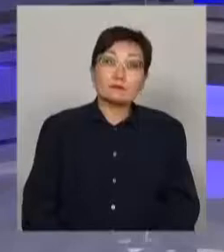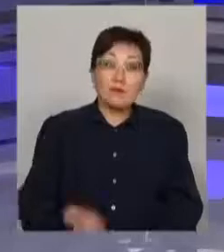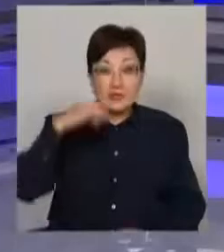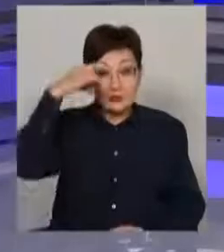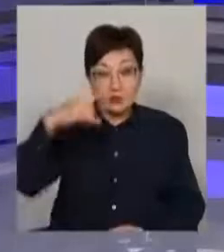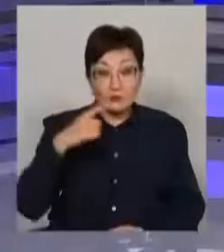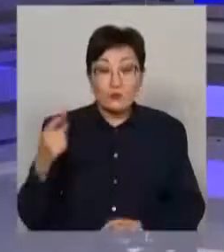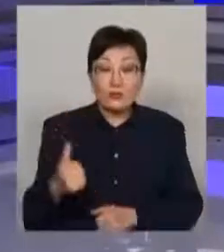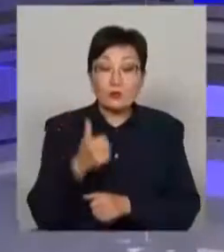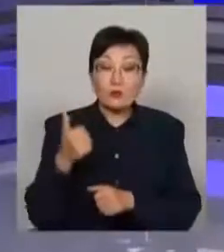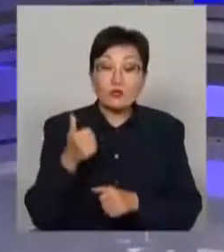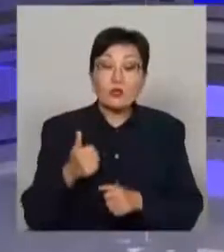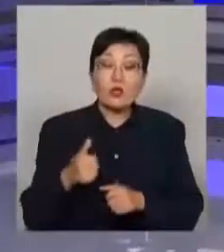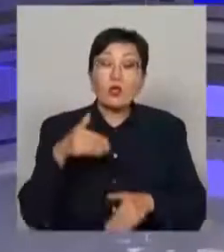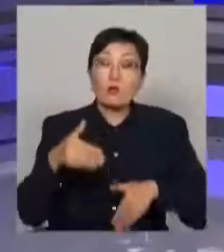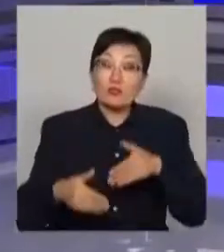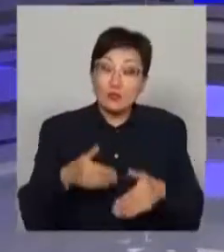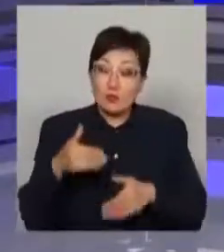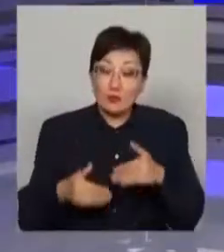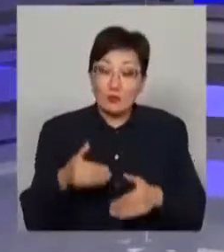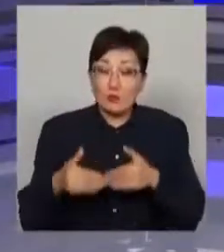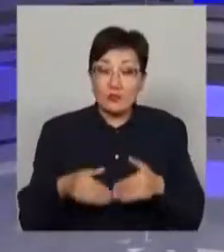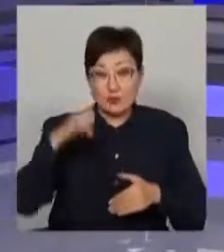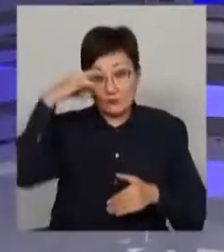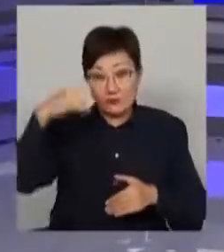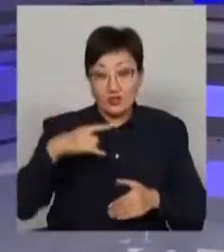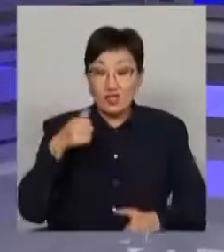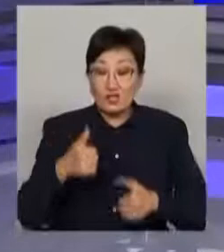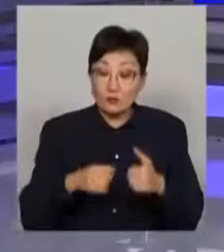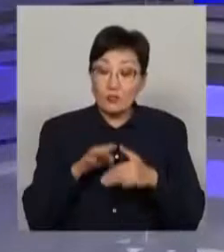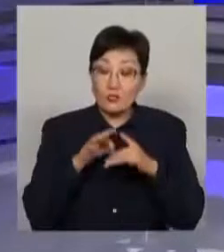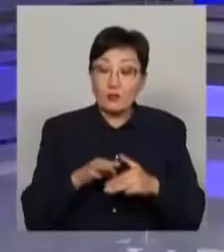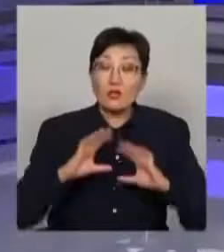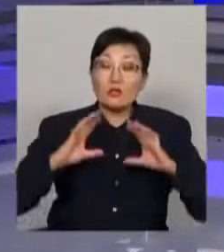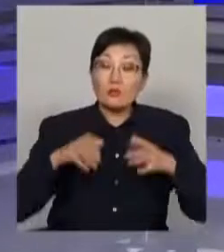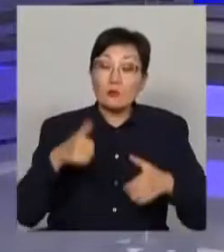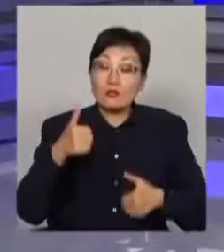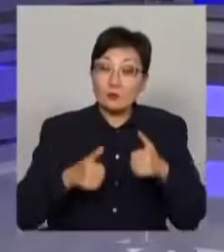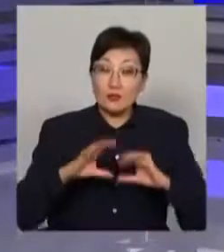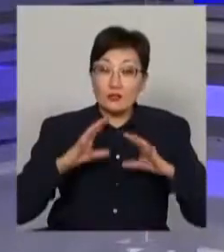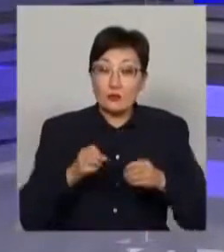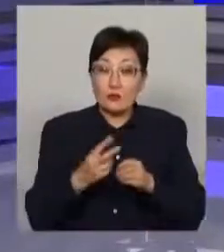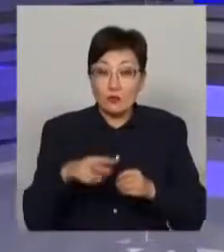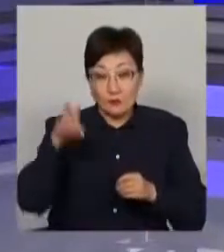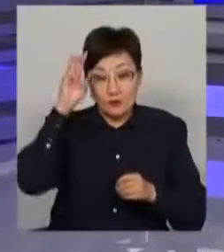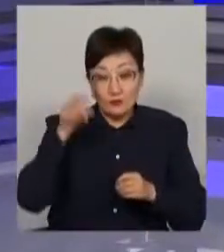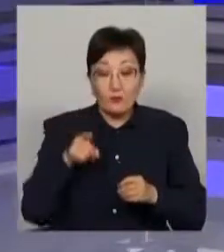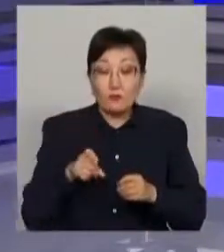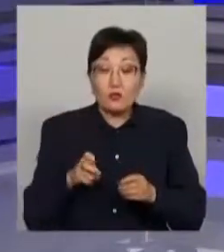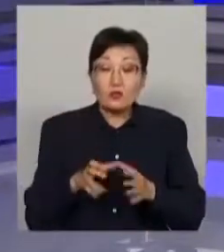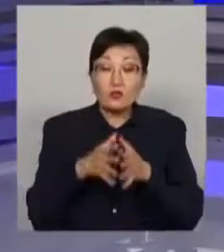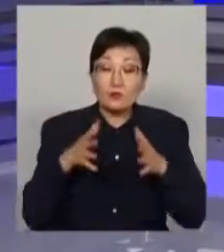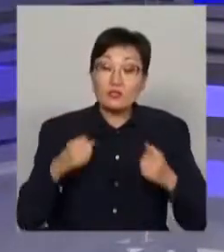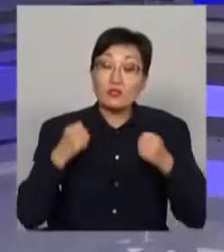Елімізде тұңғыш рет ашық суда жүзуден Ocean Man Қазақстан жарысы өтті. Халықаралық додаға әлемнің 12 елінен 1200-ден